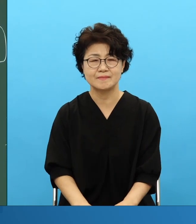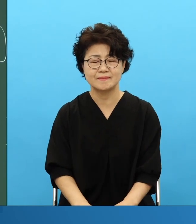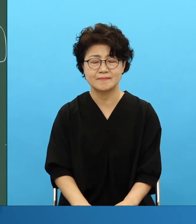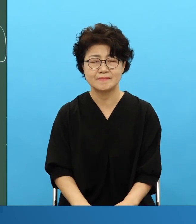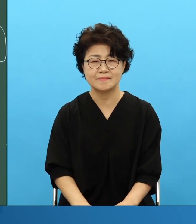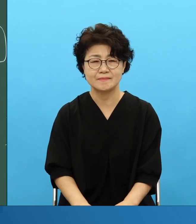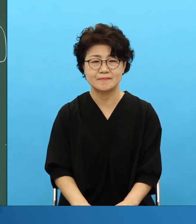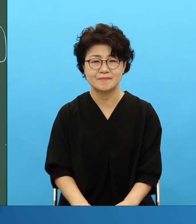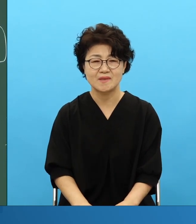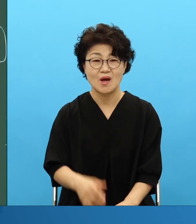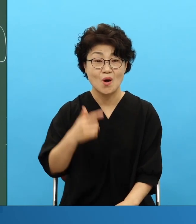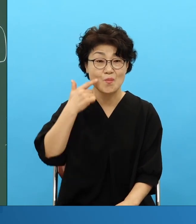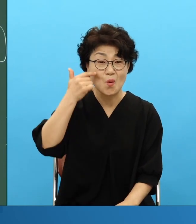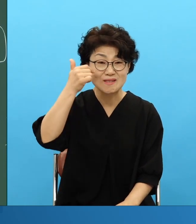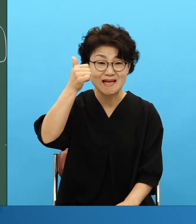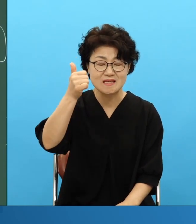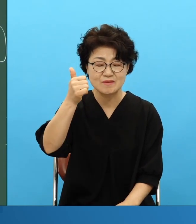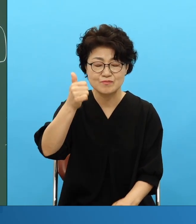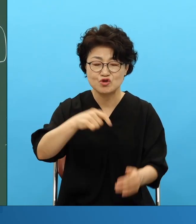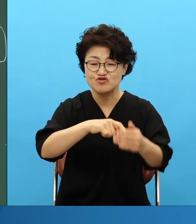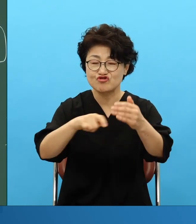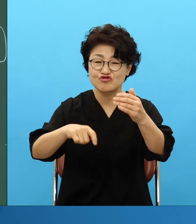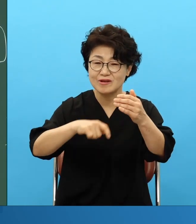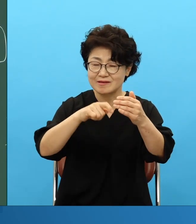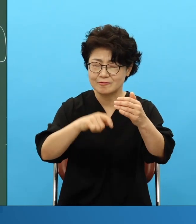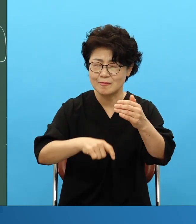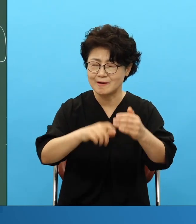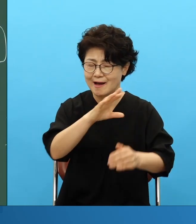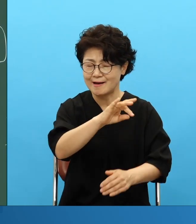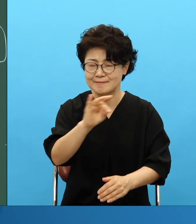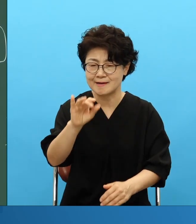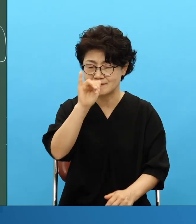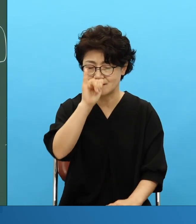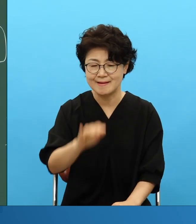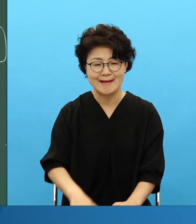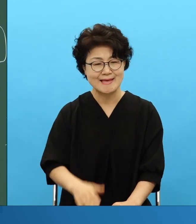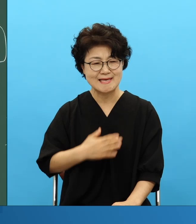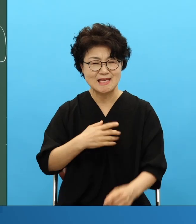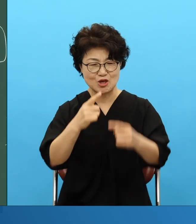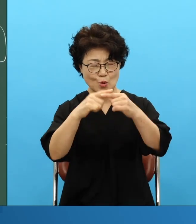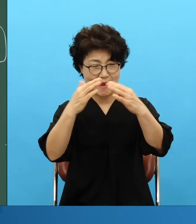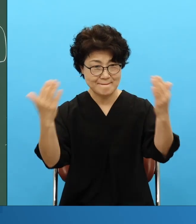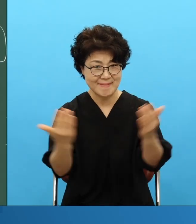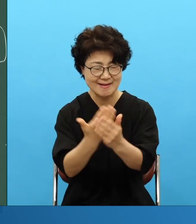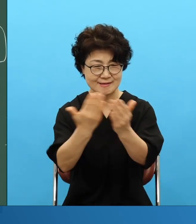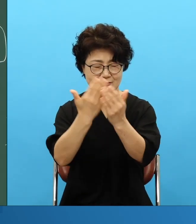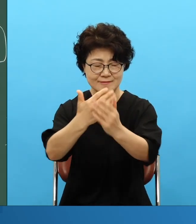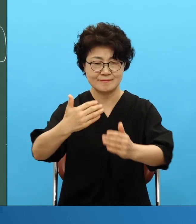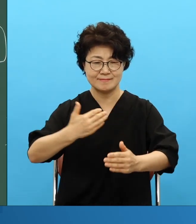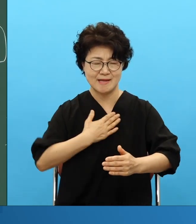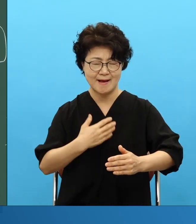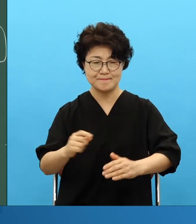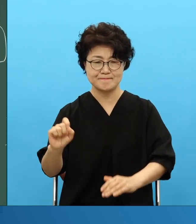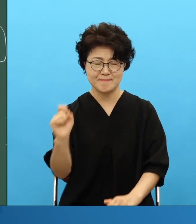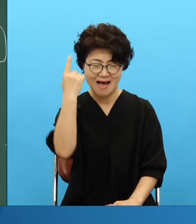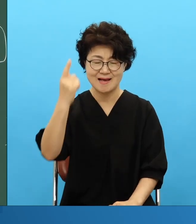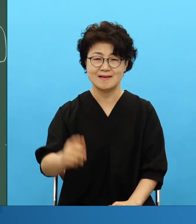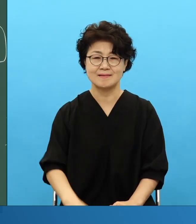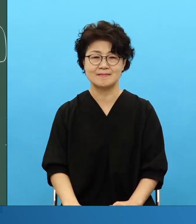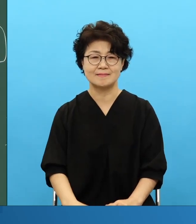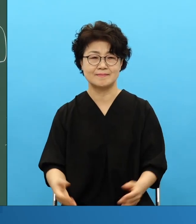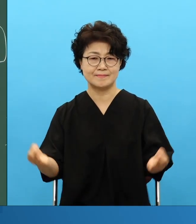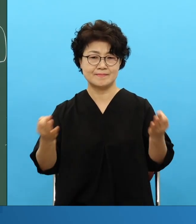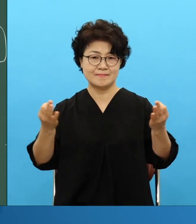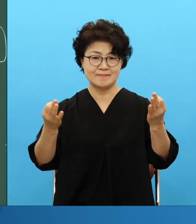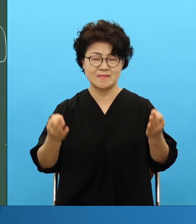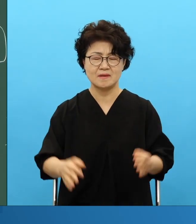생각하는 사람에서 내가 이 교회를 다 키우고 말이야. 아니죠. A lot of pastors even think that way. I've raised this 그래 church to 버리면 this 그건 큰일 extent. 나는 거예요.